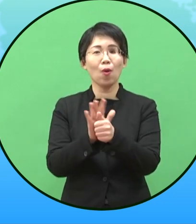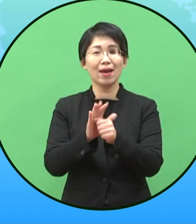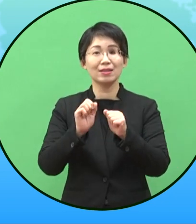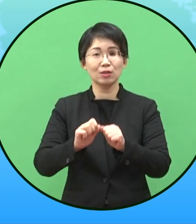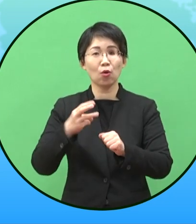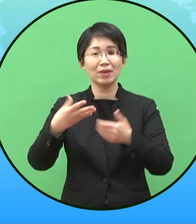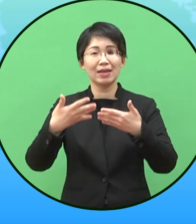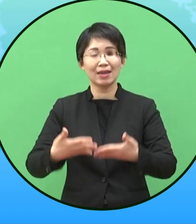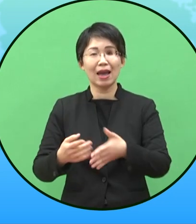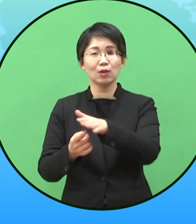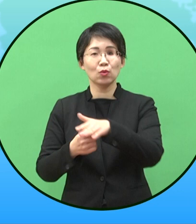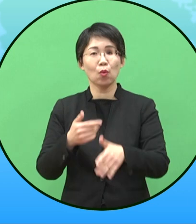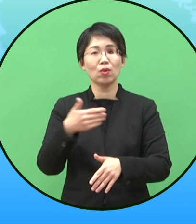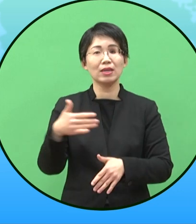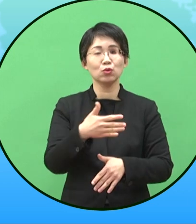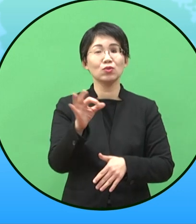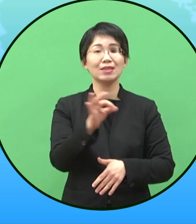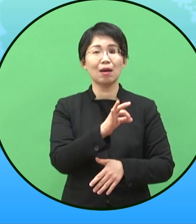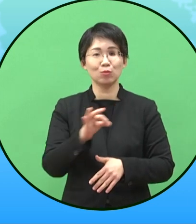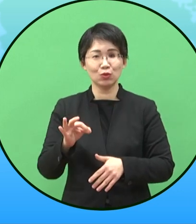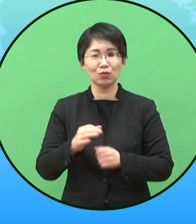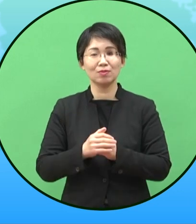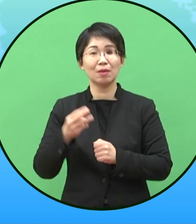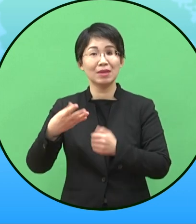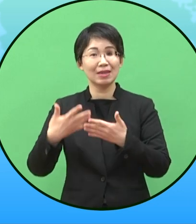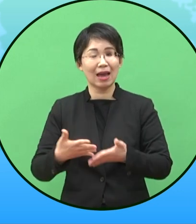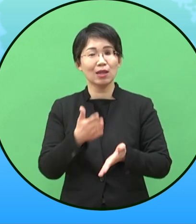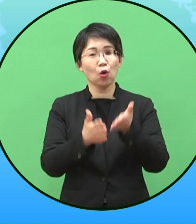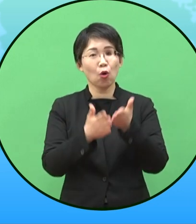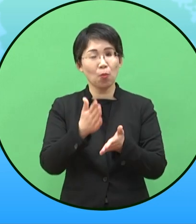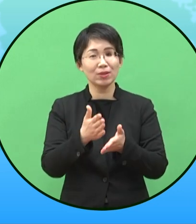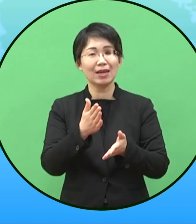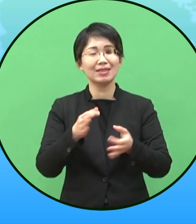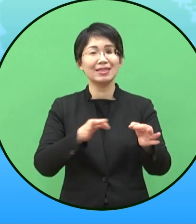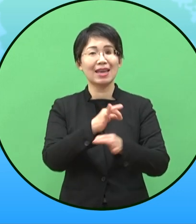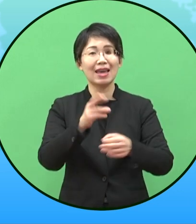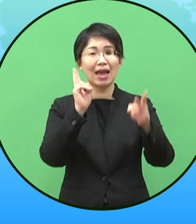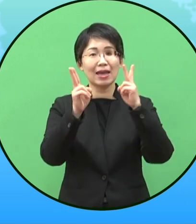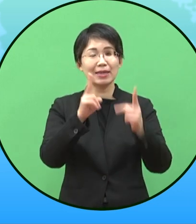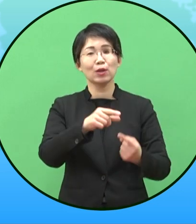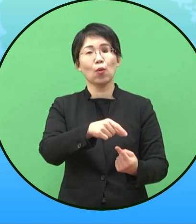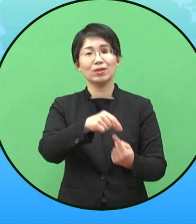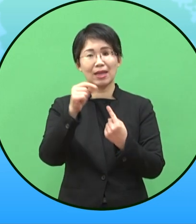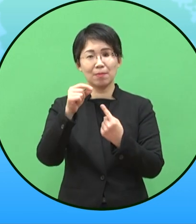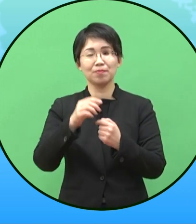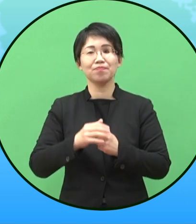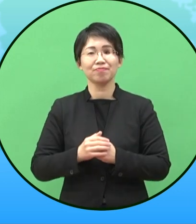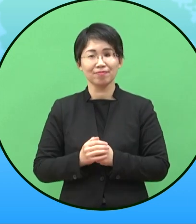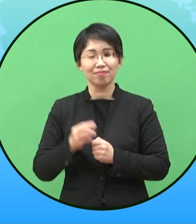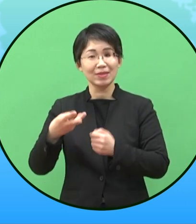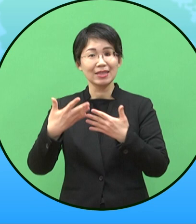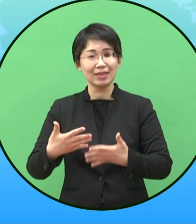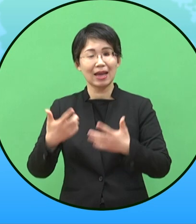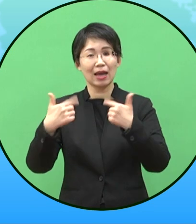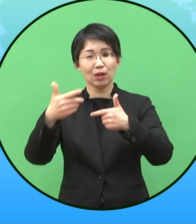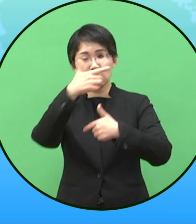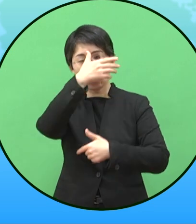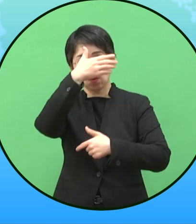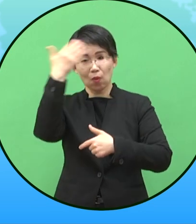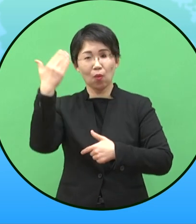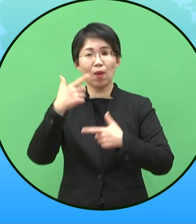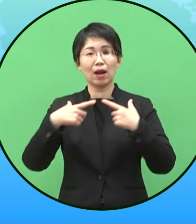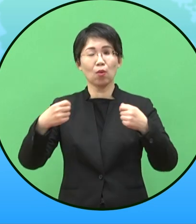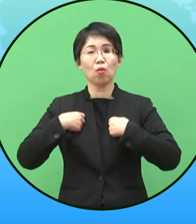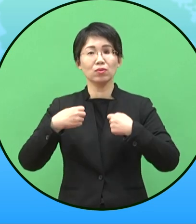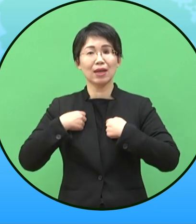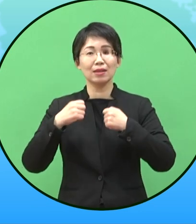の農林水産物、三重のおもてなし経営企業船、三重トコアク国体で実施